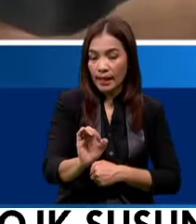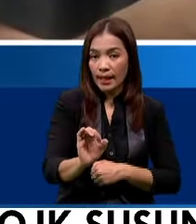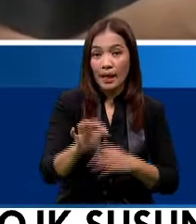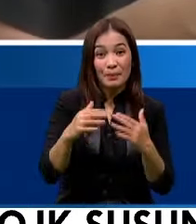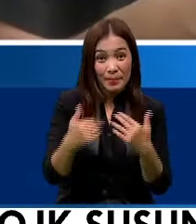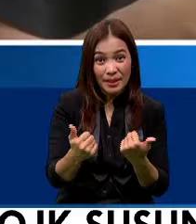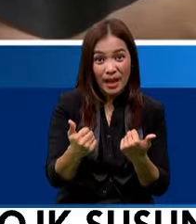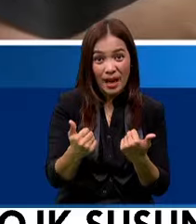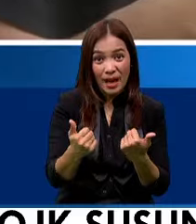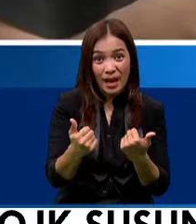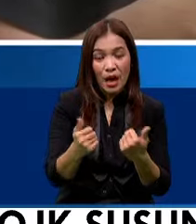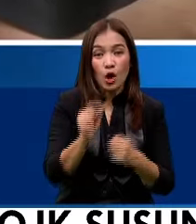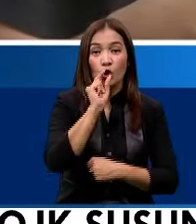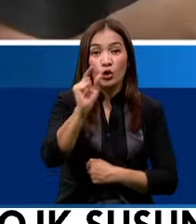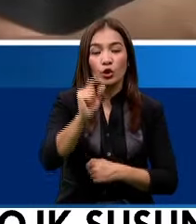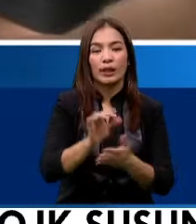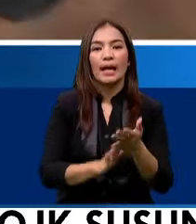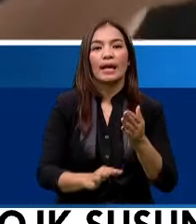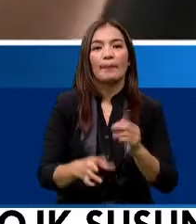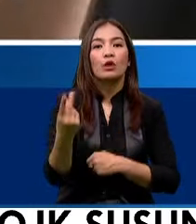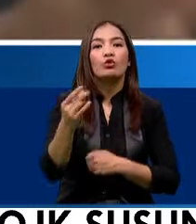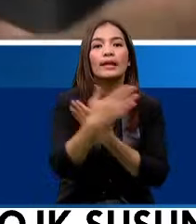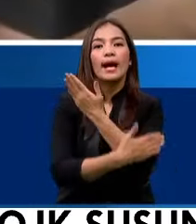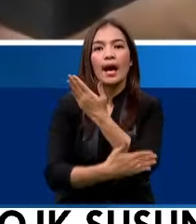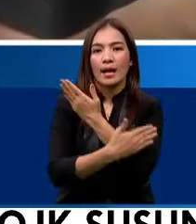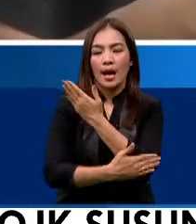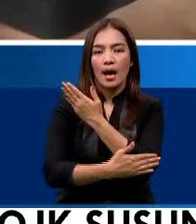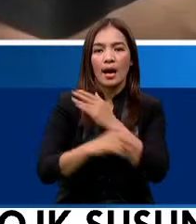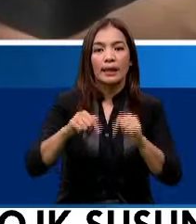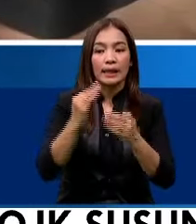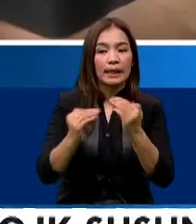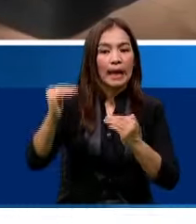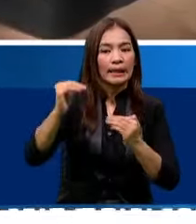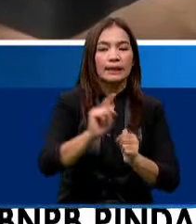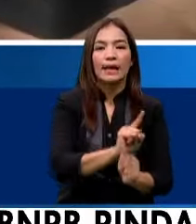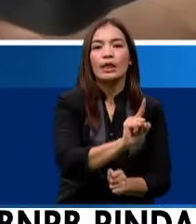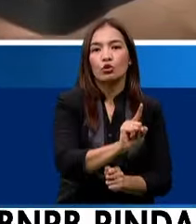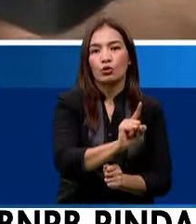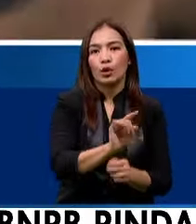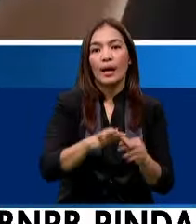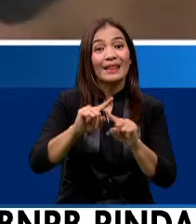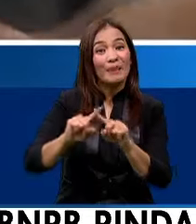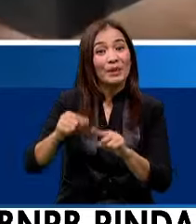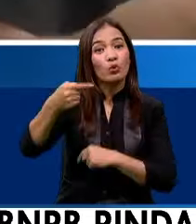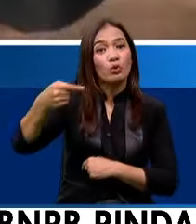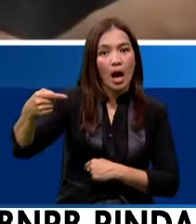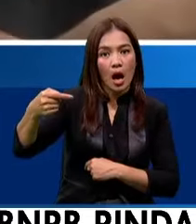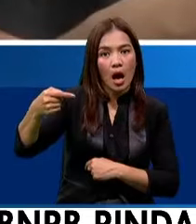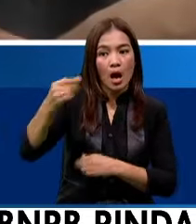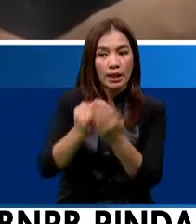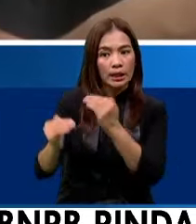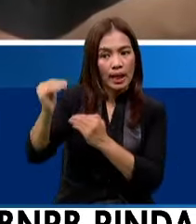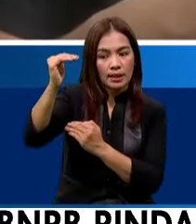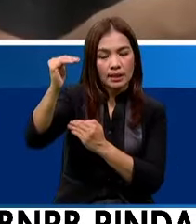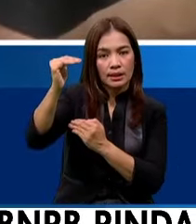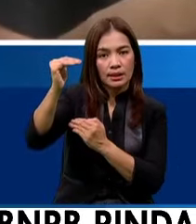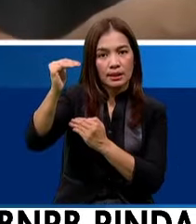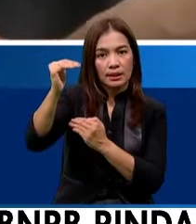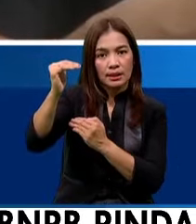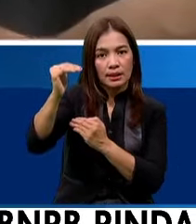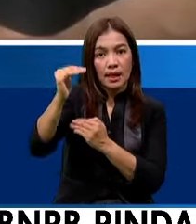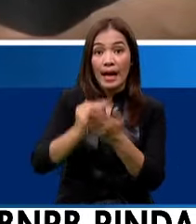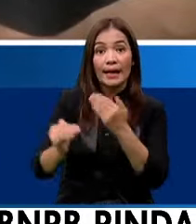menggandeng penerima negara nah dalam hal ini memang masih di atas satu tetapi masih kurang begitu ya Nah untuk meningkatkan ta bunc itu bagaimana caranya